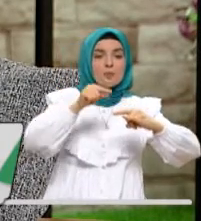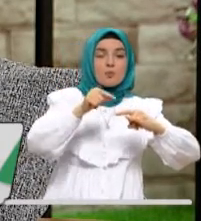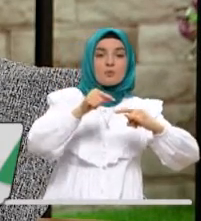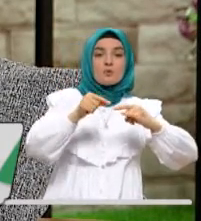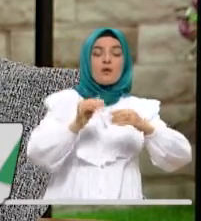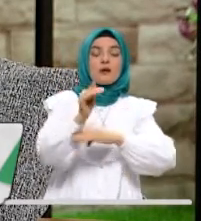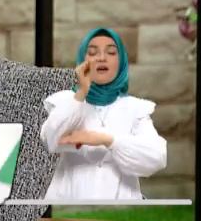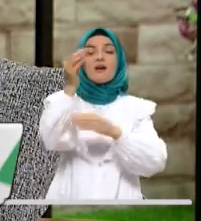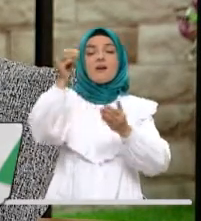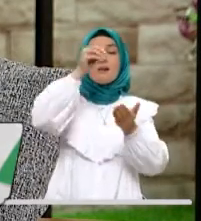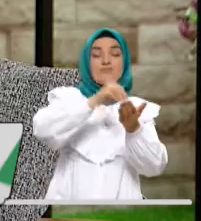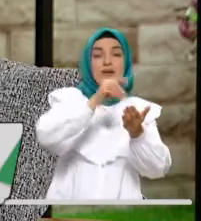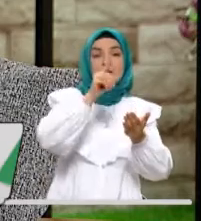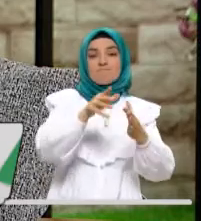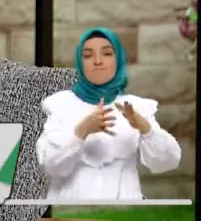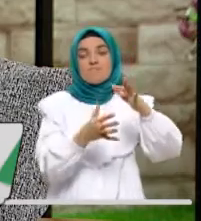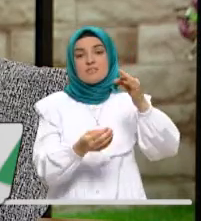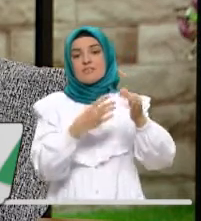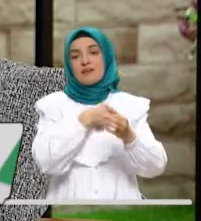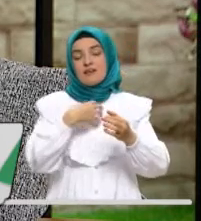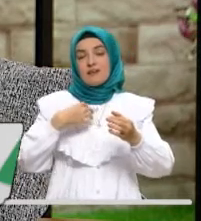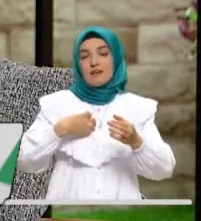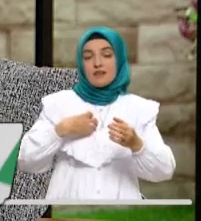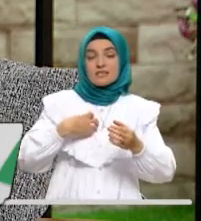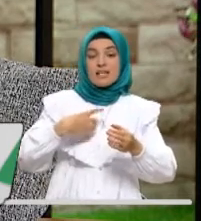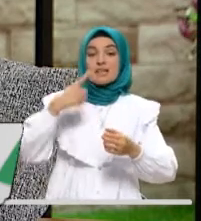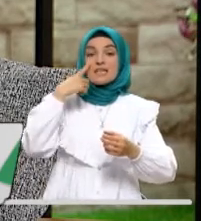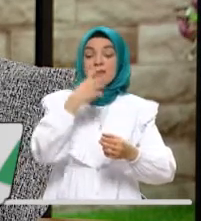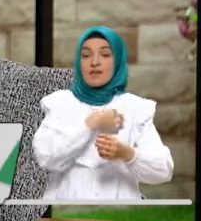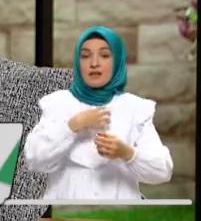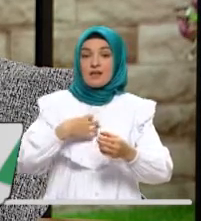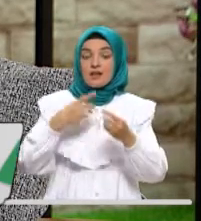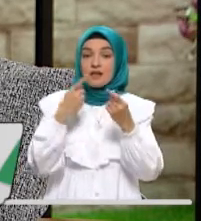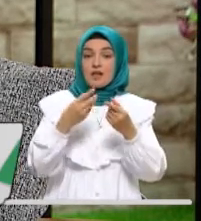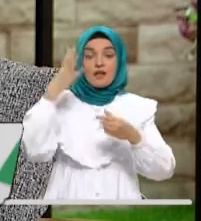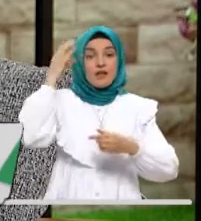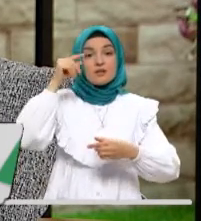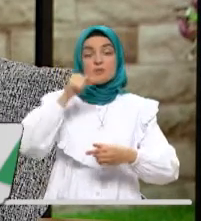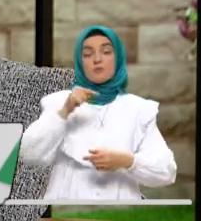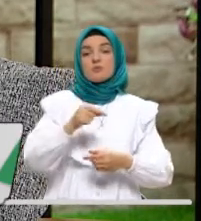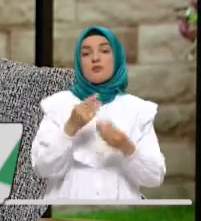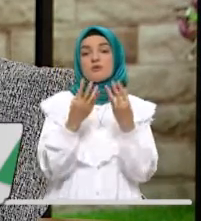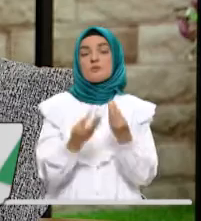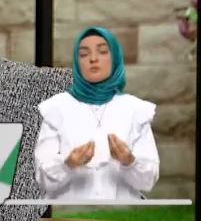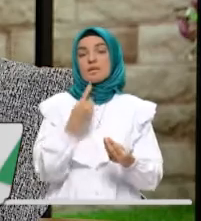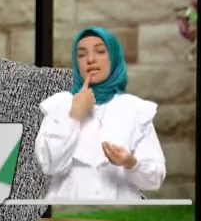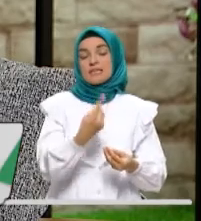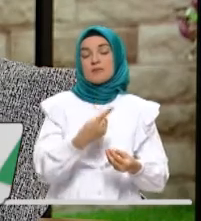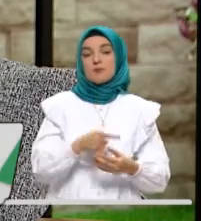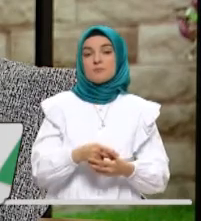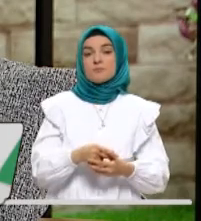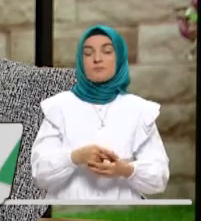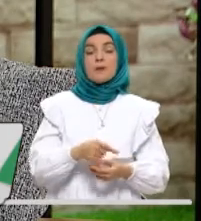yaşam olan bir kişiydi. O yüzden devlet ana tabiri belki de Hayme Ana'dan gelir. Diyorum ki biz ataerkil